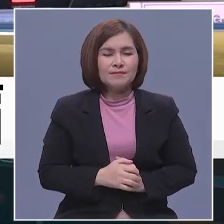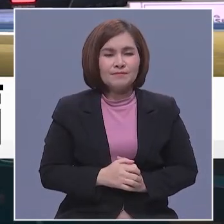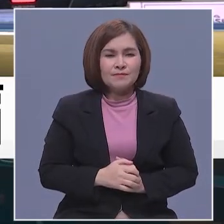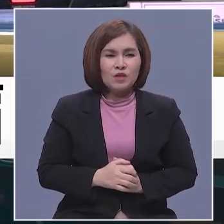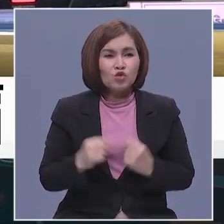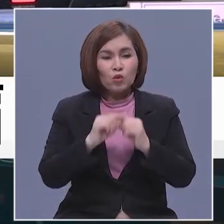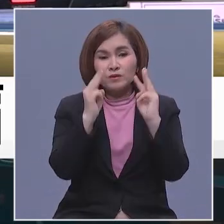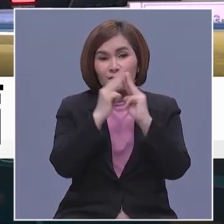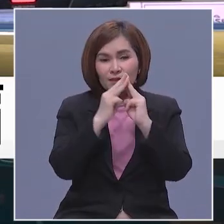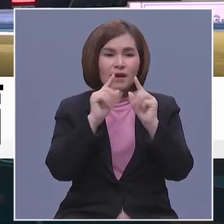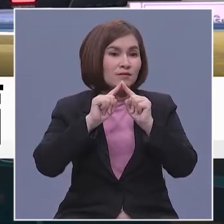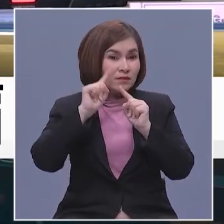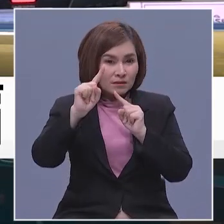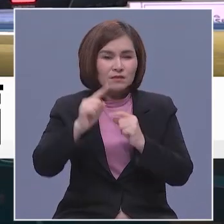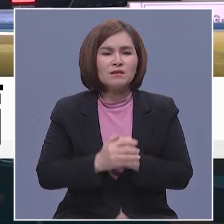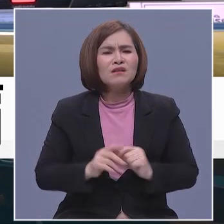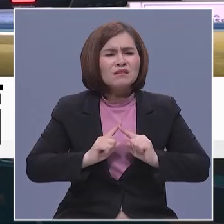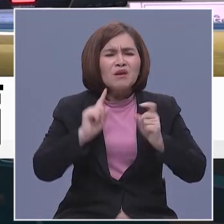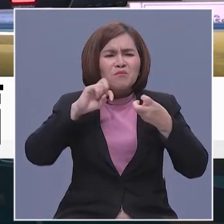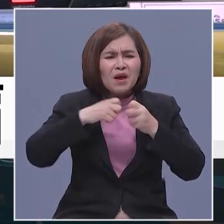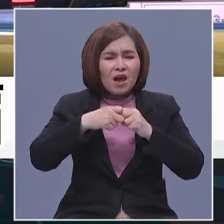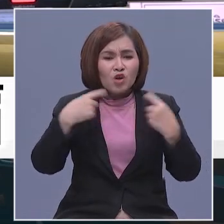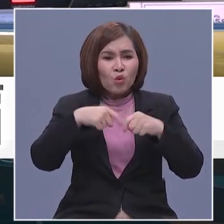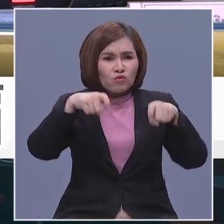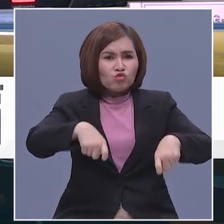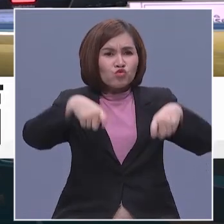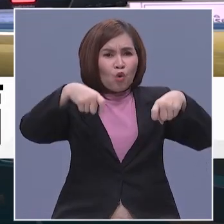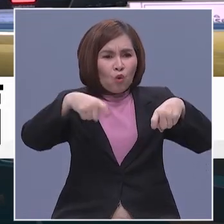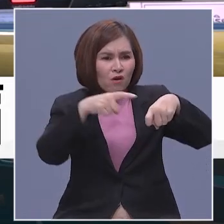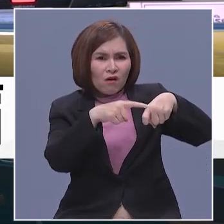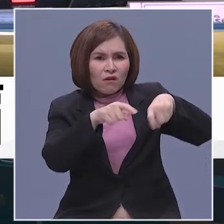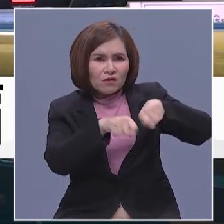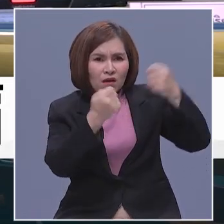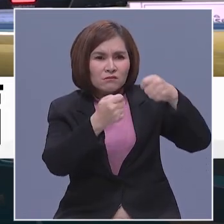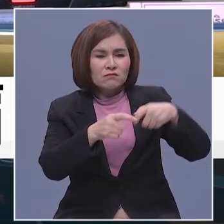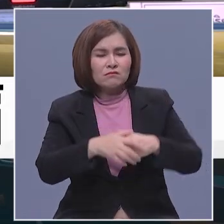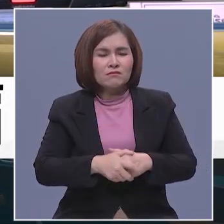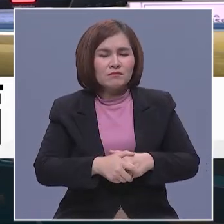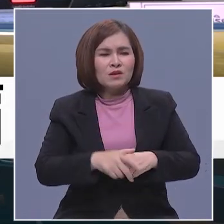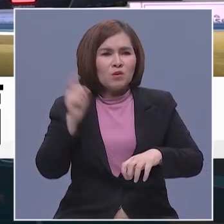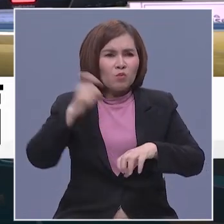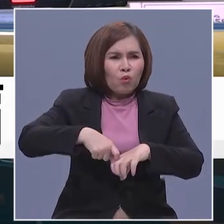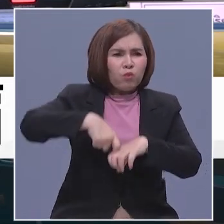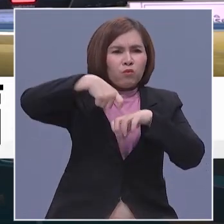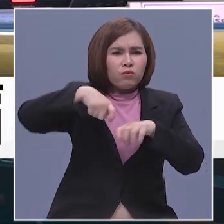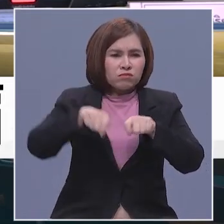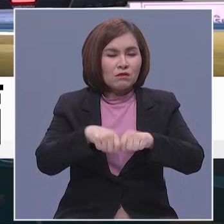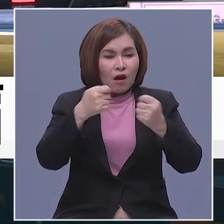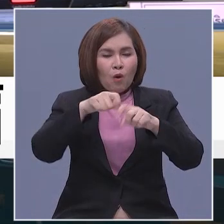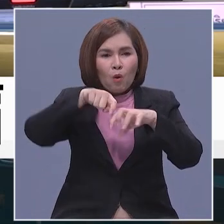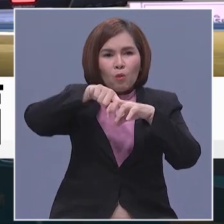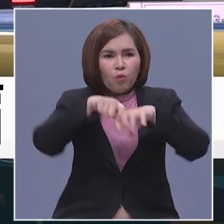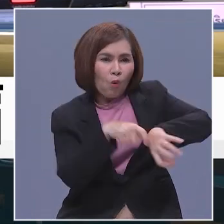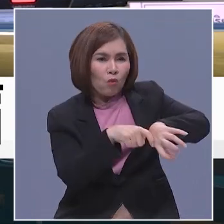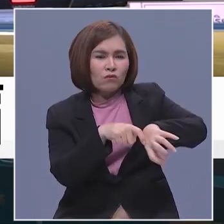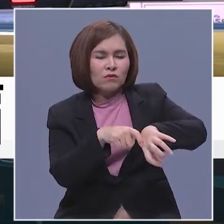ญญาที่1แต่ว่าหูหิ้วสำหรับเกี่ยวยกแบบเหล็กมันขาด มันขาดอ่ะ ก็เลยทำให้ร่วงลง